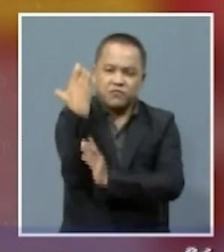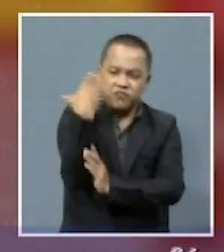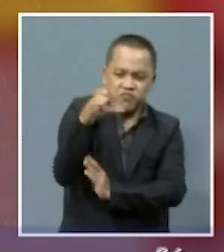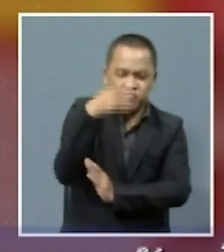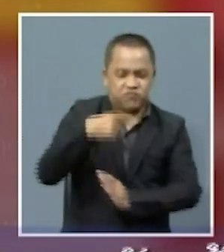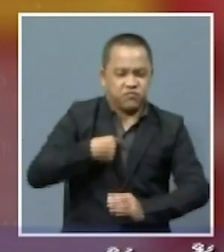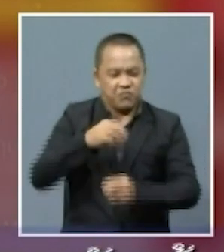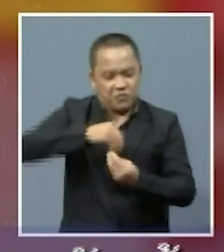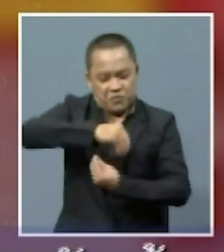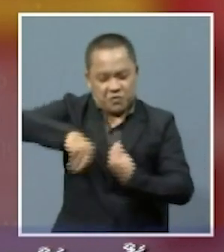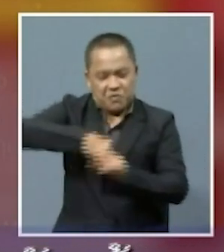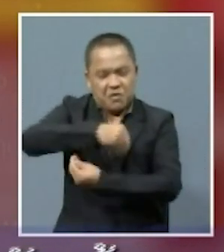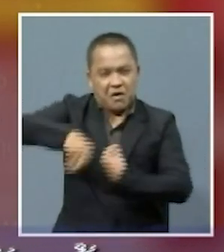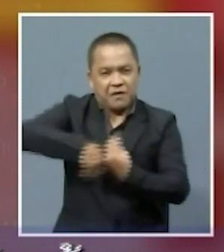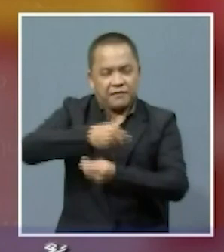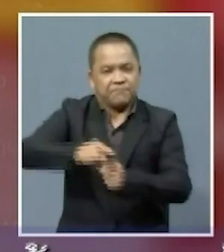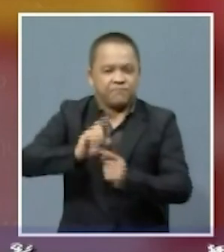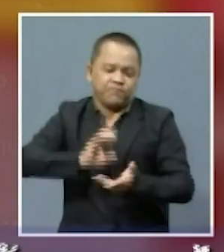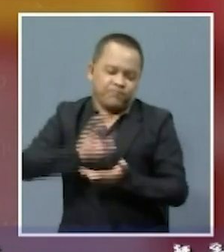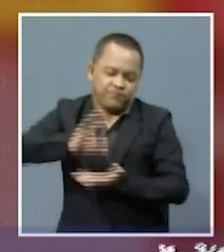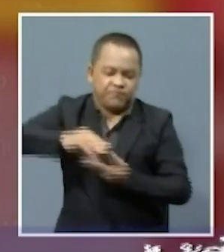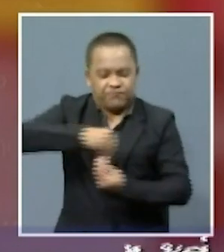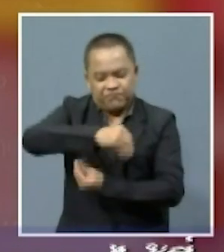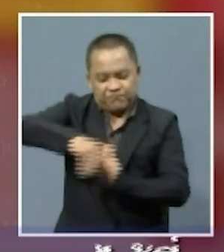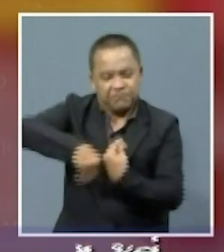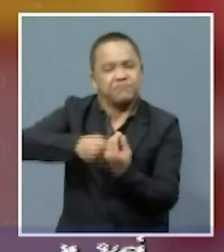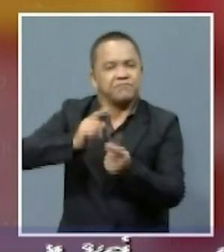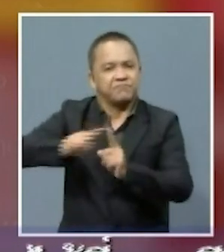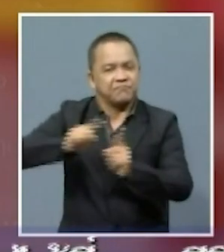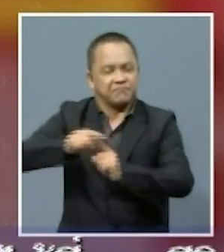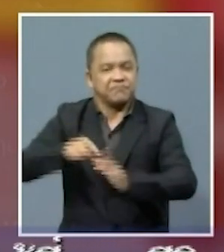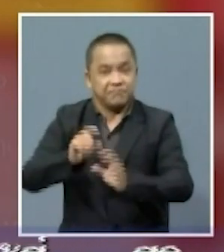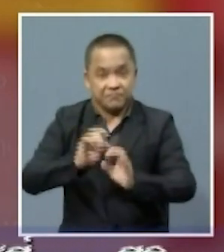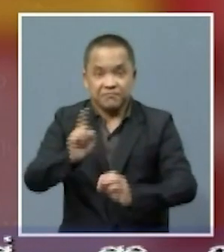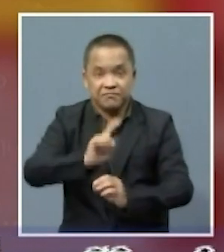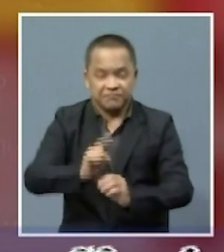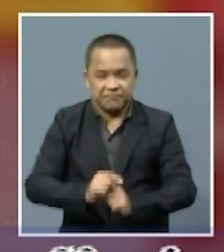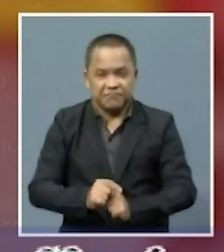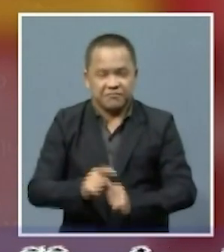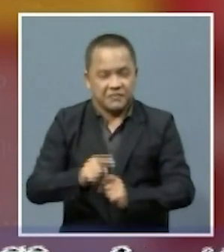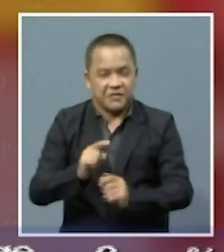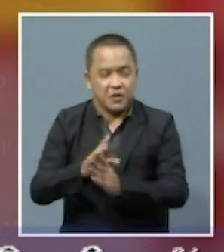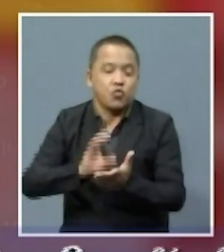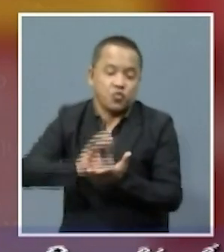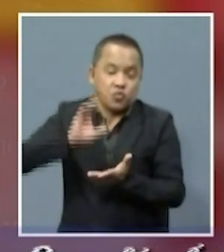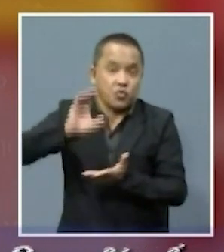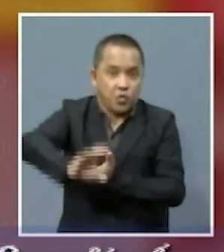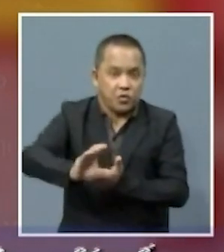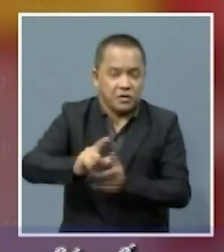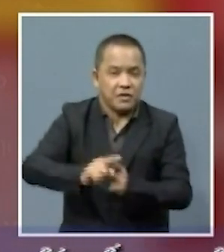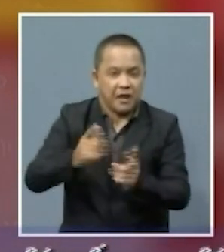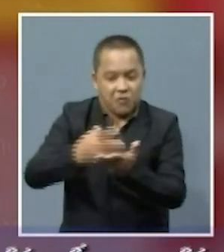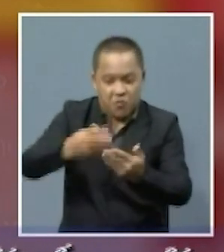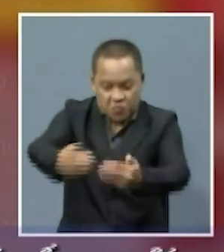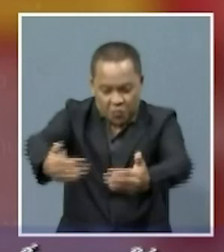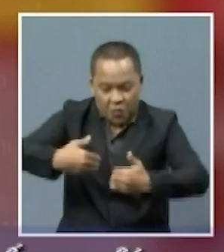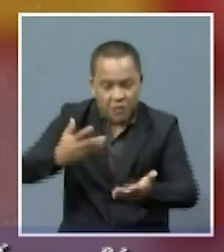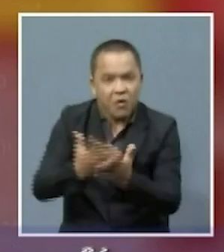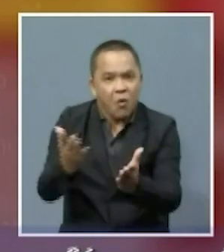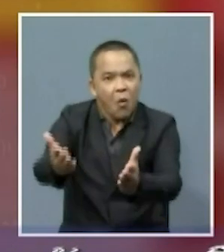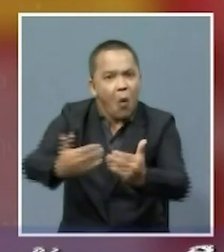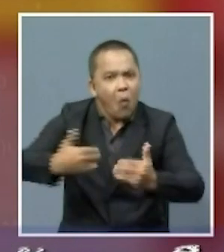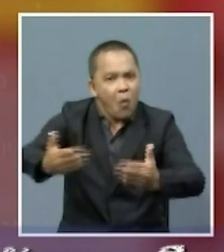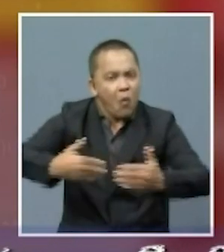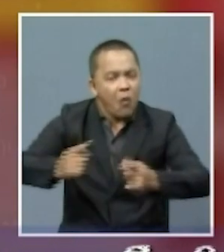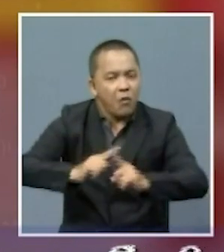ะคะว่าเขาจะทำธุรกิจมีการลงทุนทำธุรกิจบางอย่างแล้วที่สำคัญมันจะลงทุนแล้วก็ได้กำไรได้ผลตอบแทน